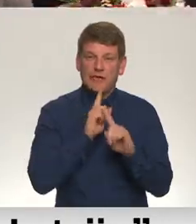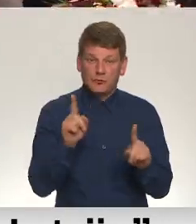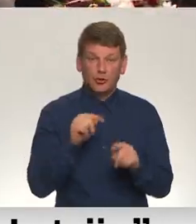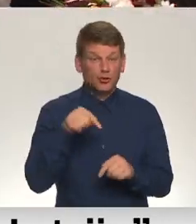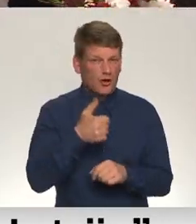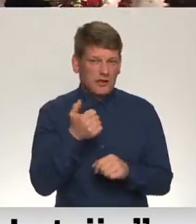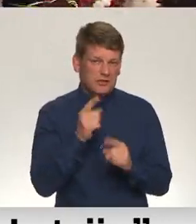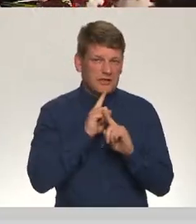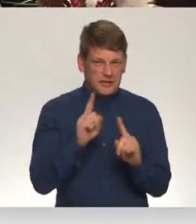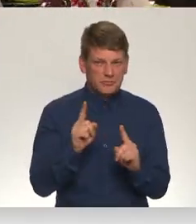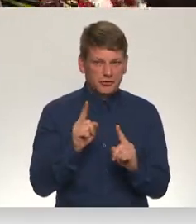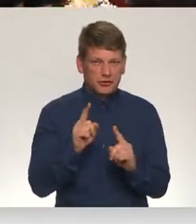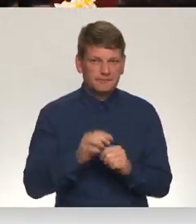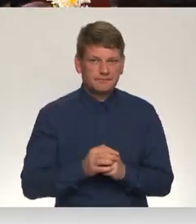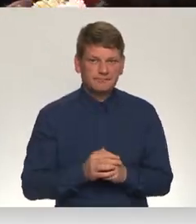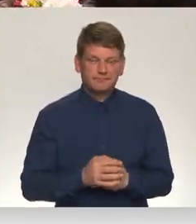Šogad kaut kā ļoti īpaši,